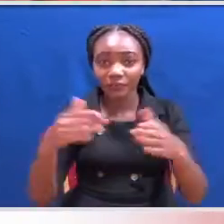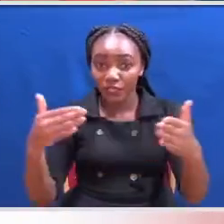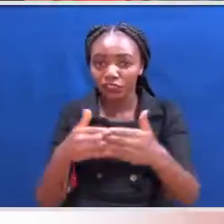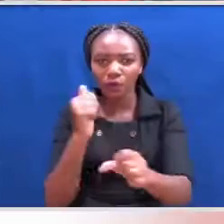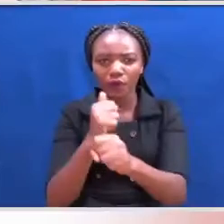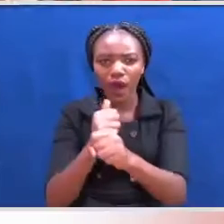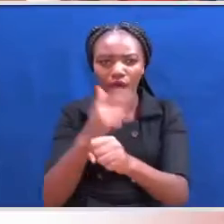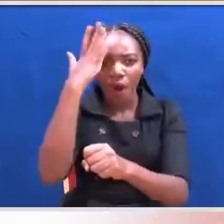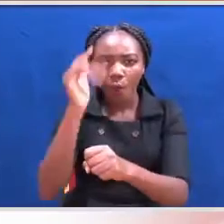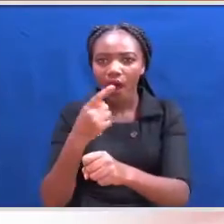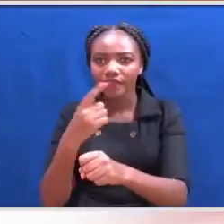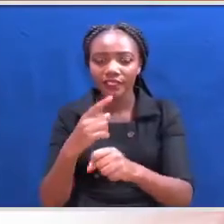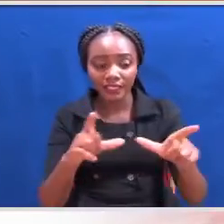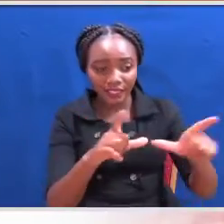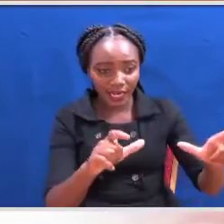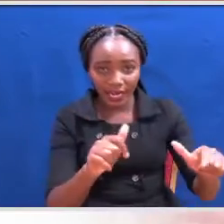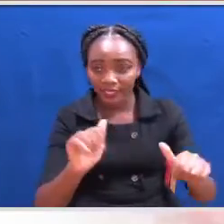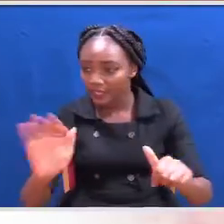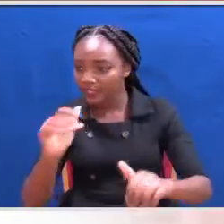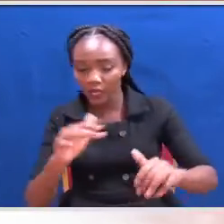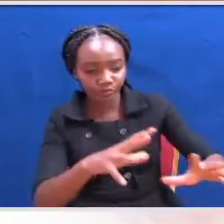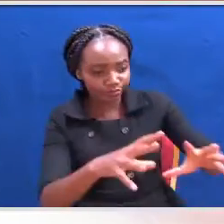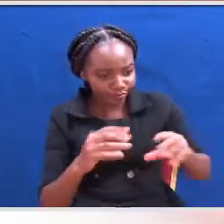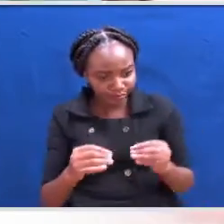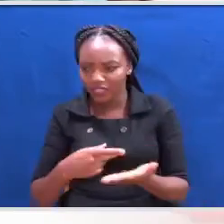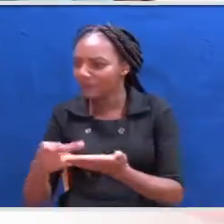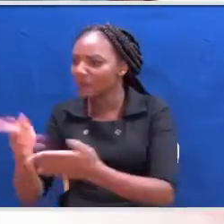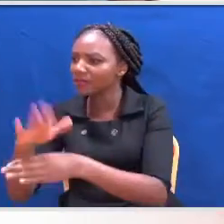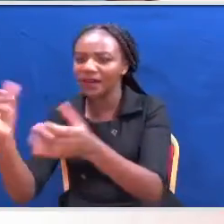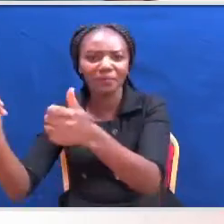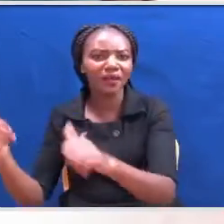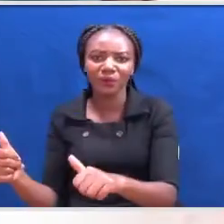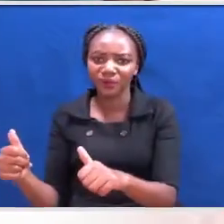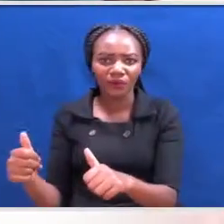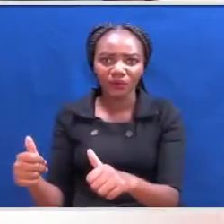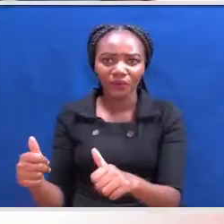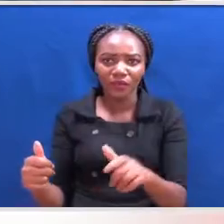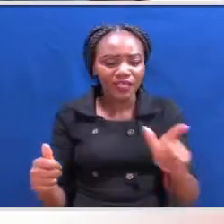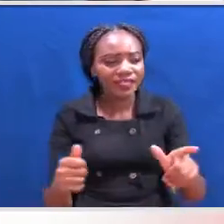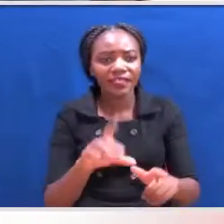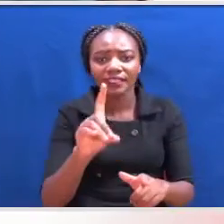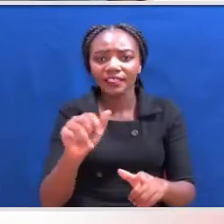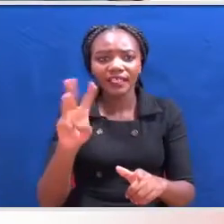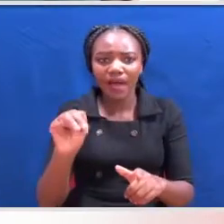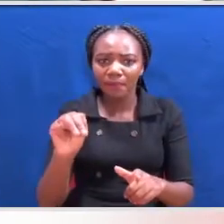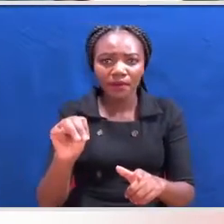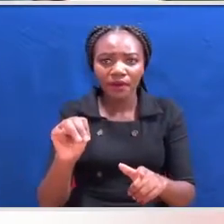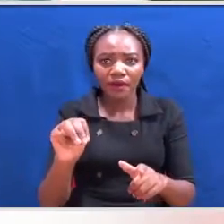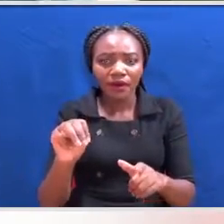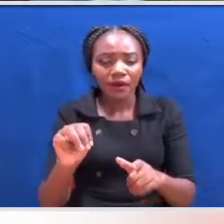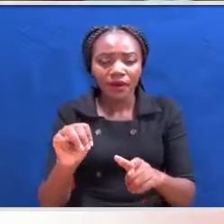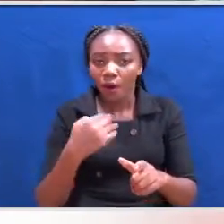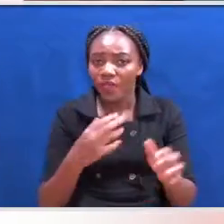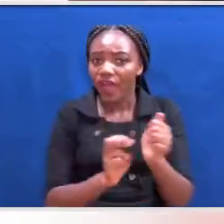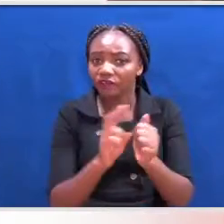mashamba yao yaliyochukuliwa na mwanakandarasi ila hakuwalipa chochote. Na hii demu iko na miaka 12 tumeongea juu yake.